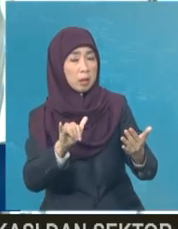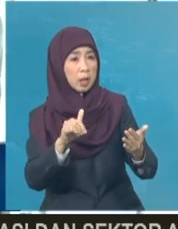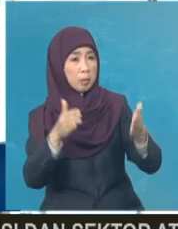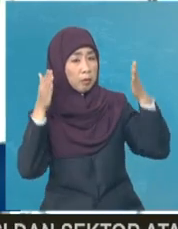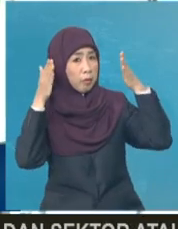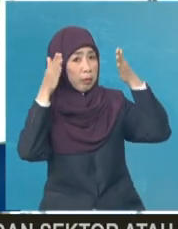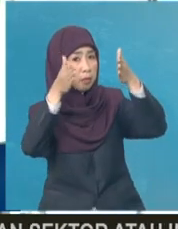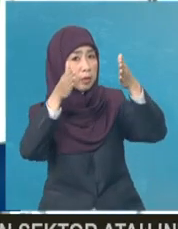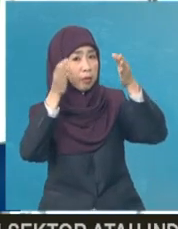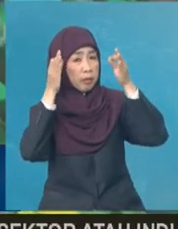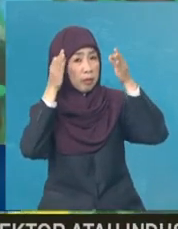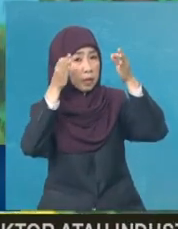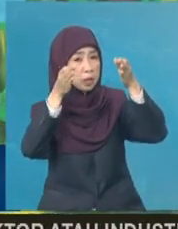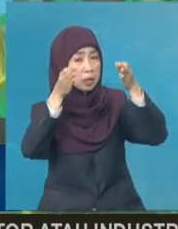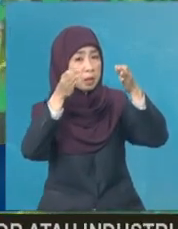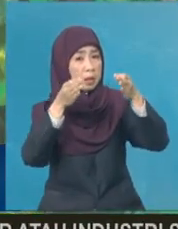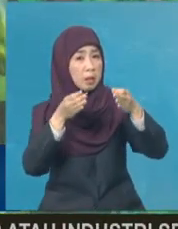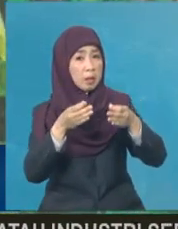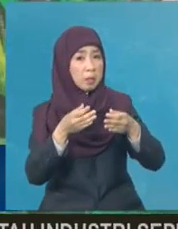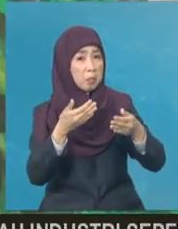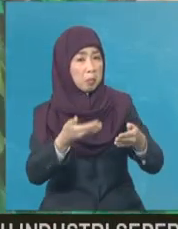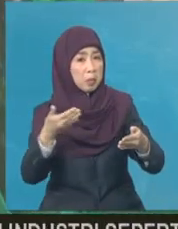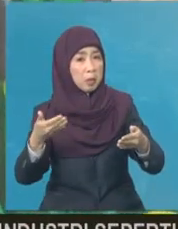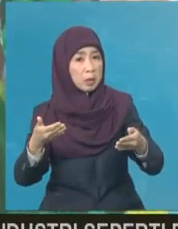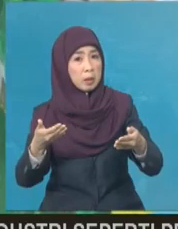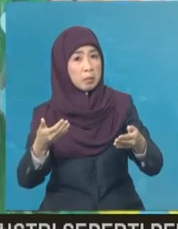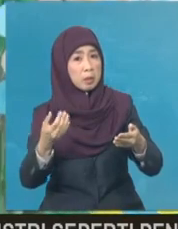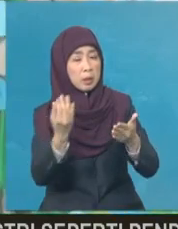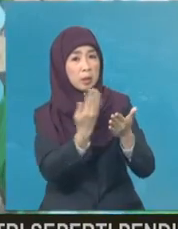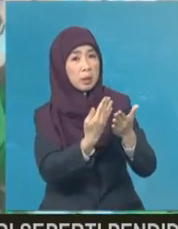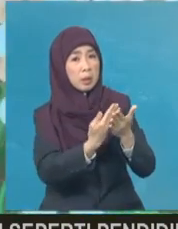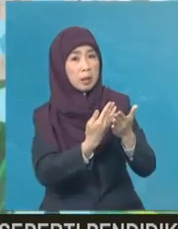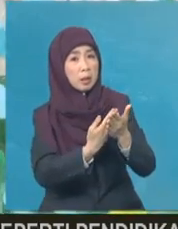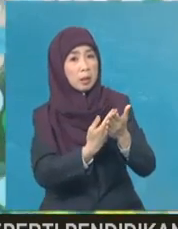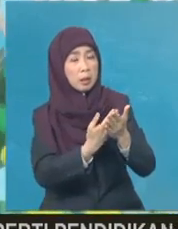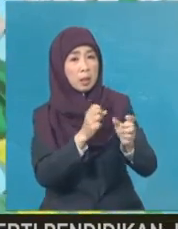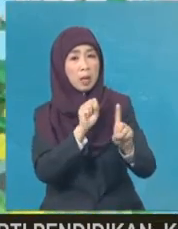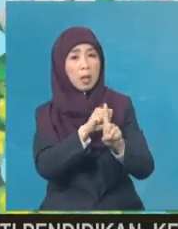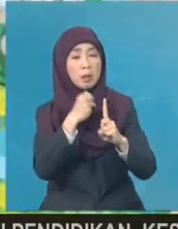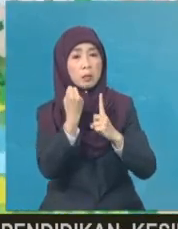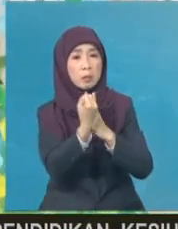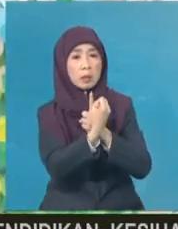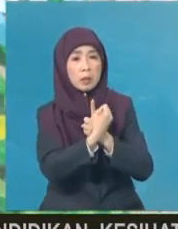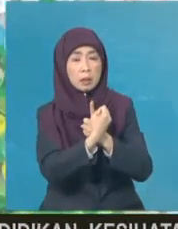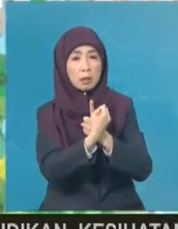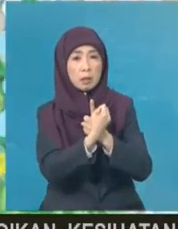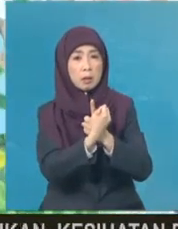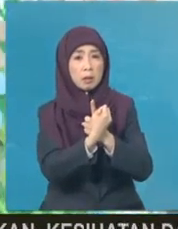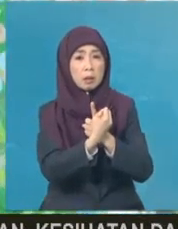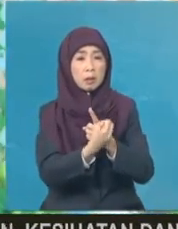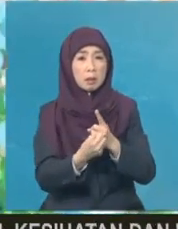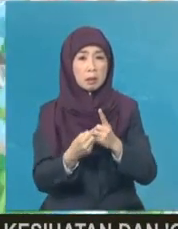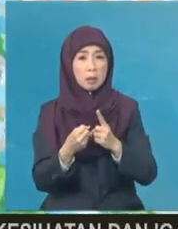memfokuskan ataupun menunjukkan kepada beberapa saktiqq seperti alam semulajadi H